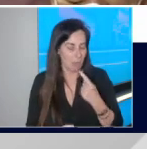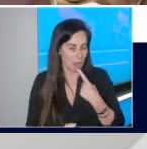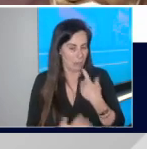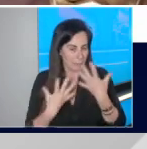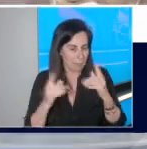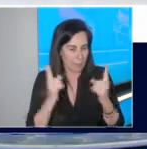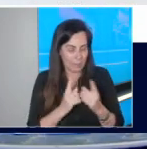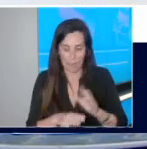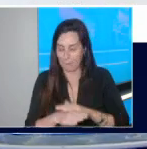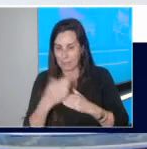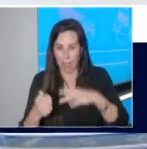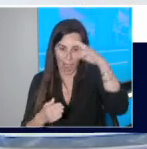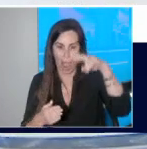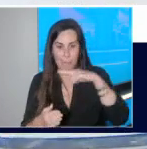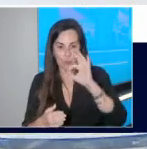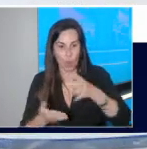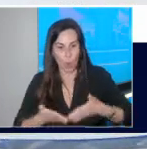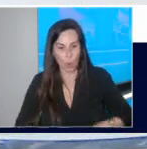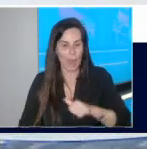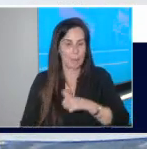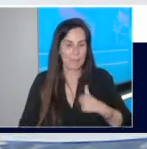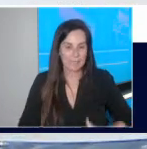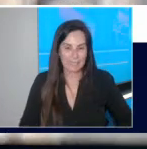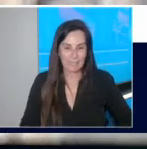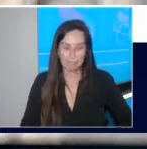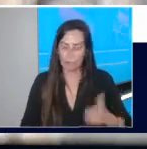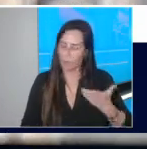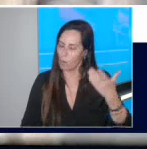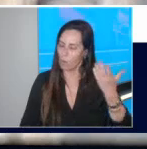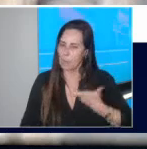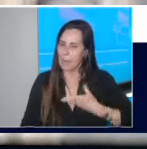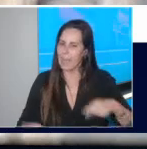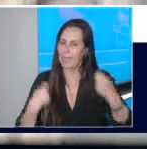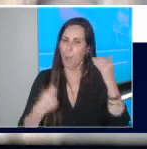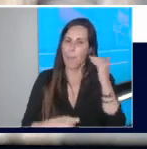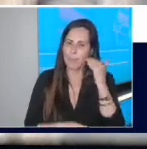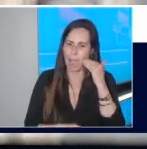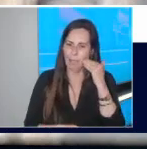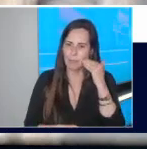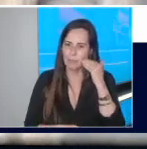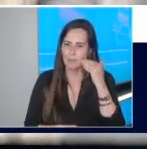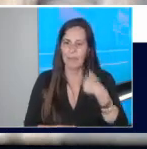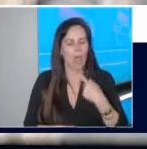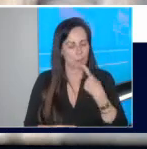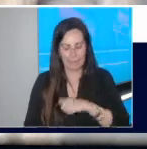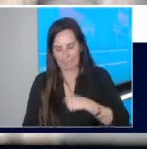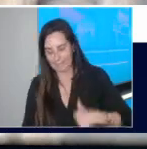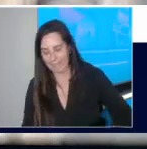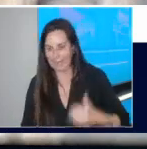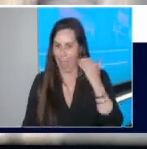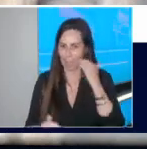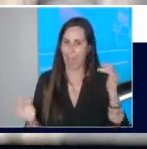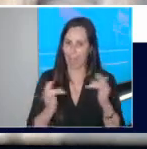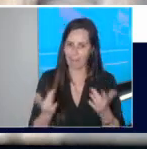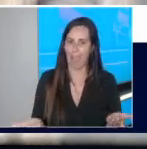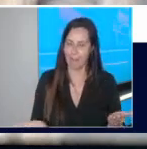בכמה מילים, מצד אחד אבא שנולד בסין, מצד שני חינוך אמריקני, לא סתם אני שמה את סין מול ארצות הברית, אבל